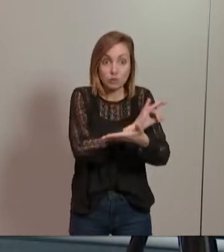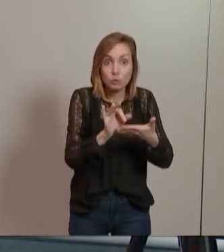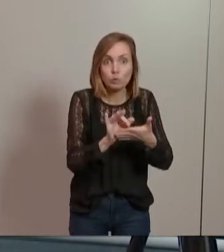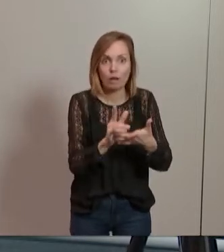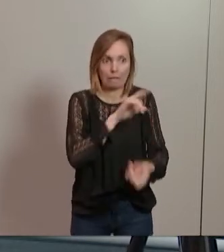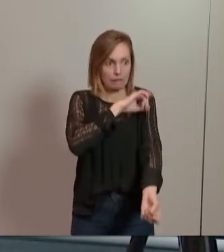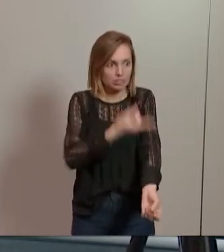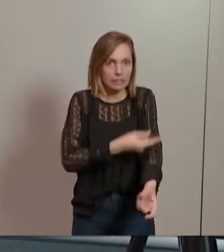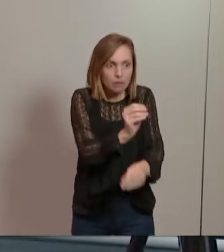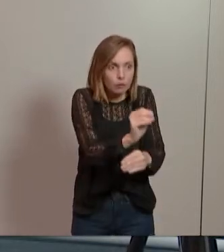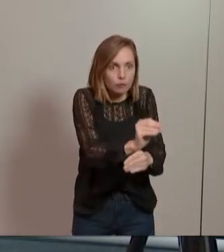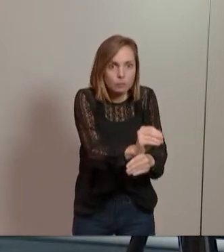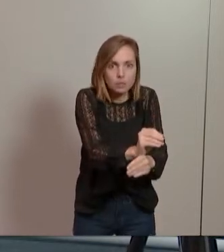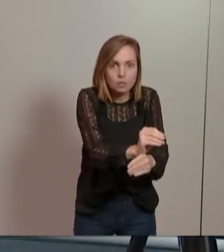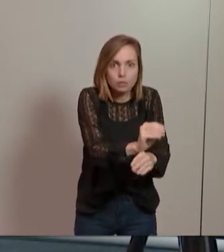suffi